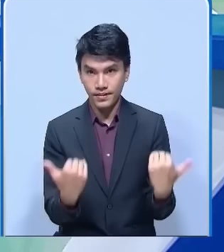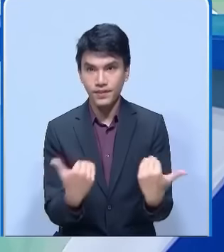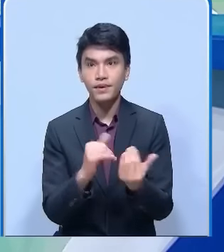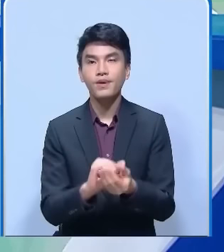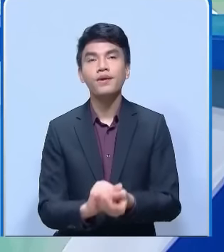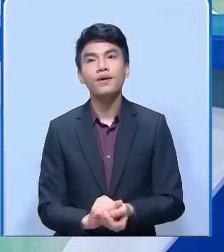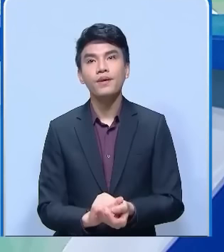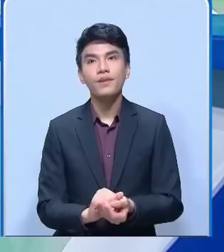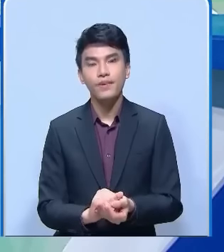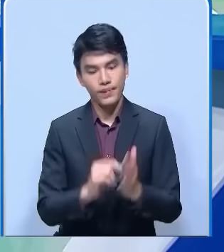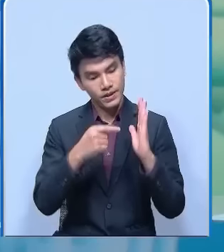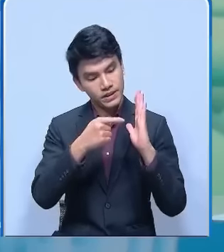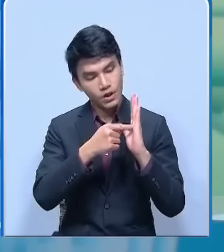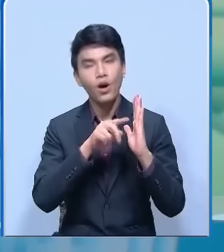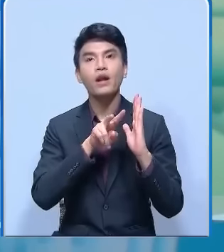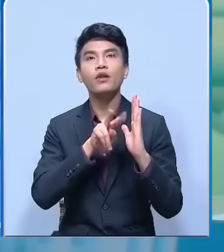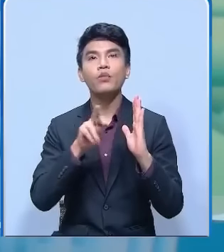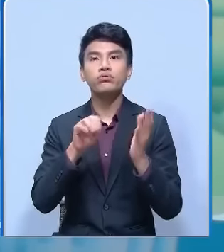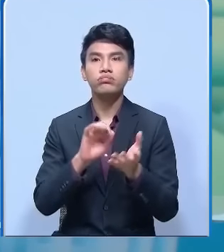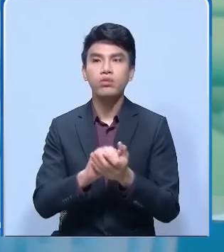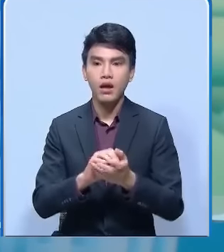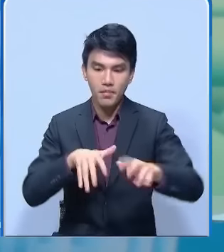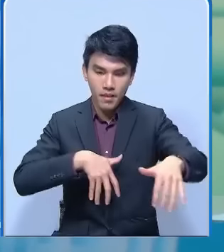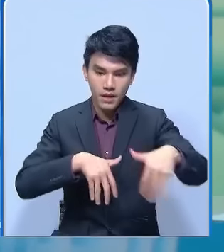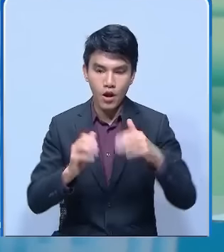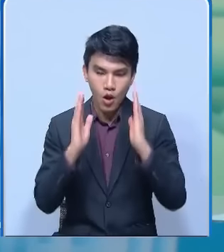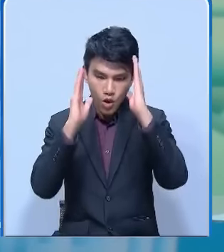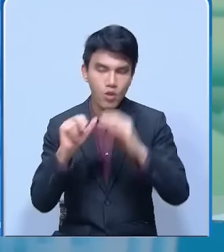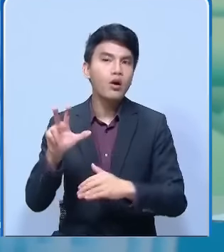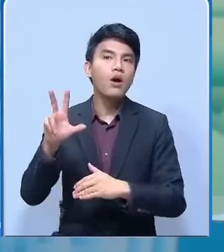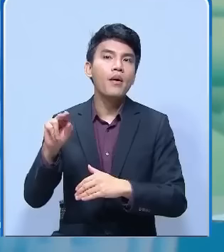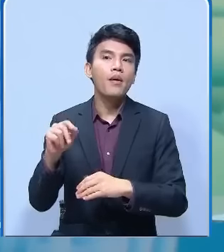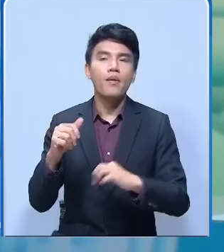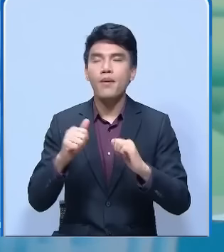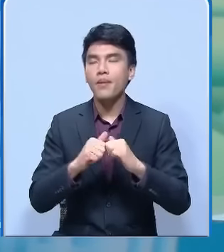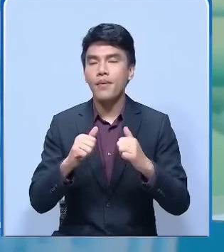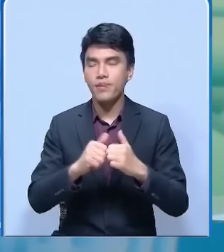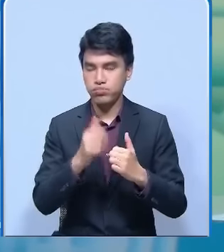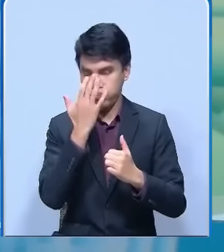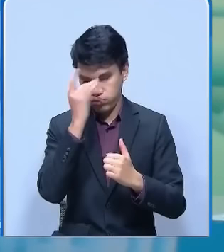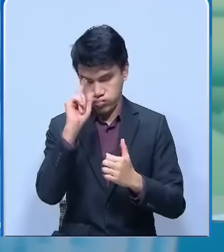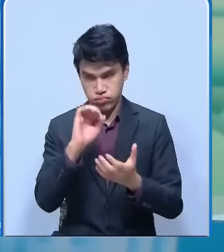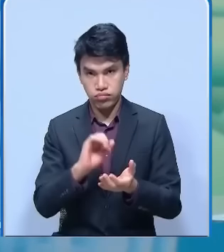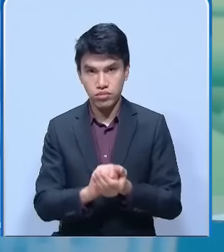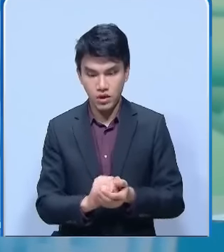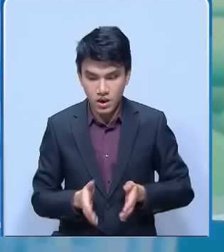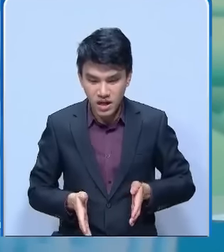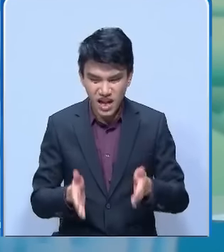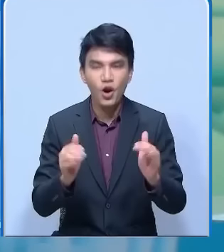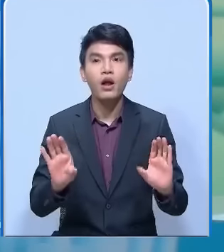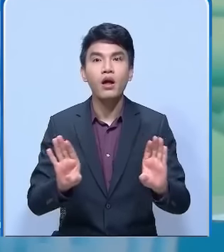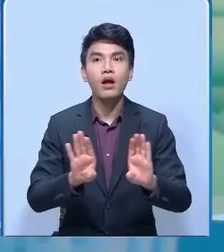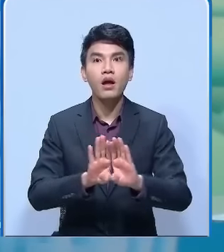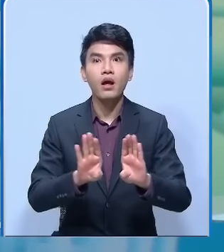ไปที่จังหวัดนนทบุรีกันชาวบ้านกว่า30คนนะ เ ขาบอกว่าเดือดร้อนเพราะอะไรถูกปิดทางเข้าออกค่ะแล้ว